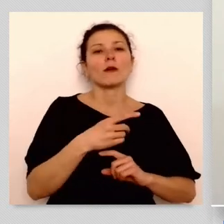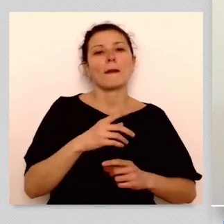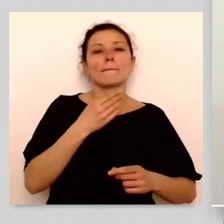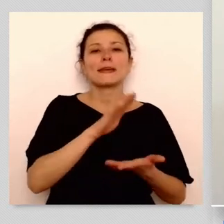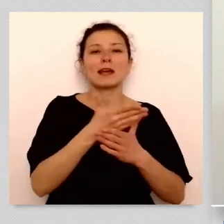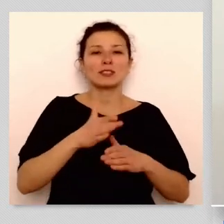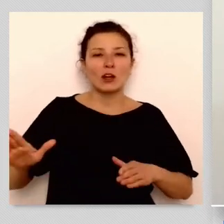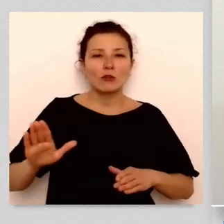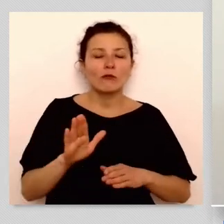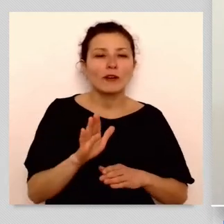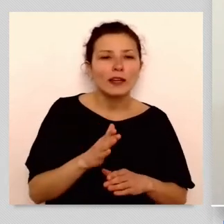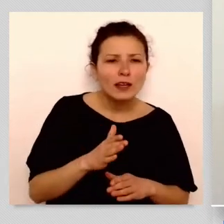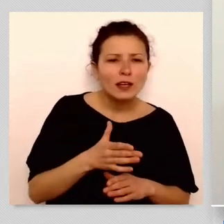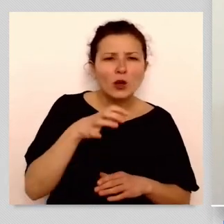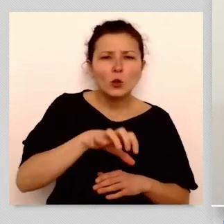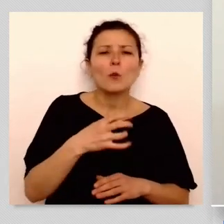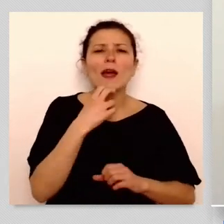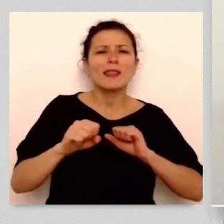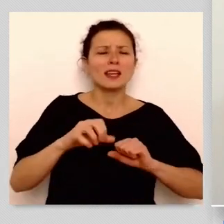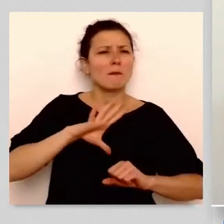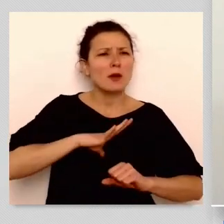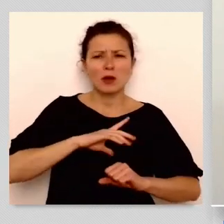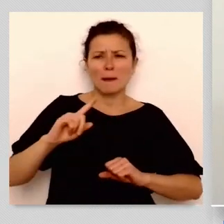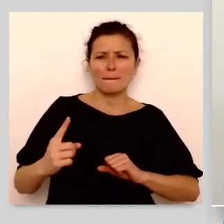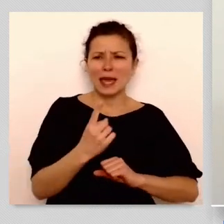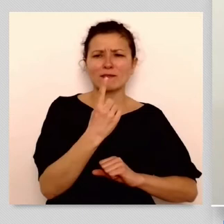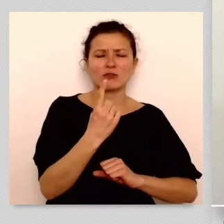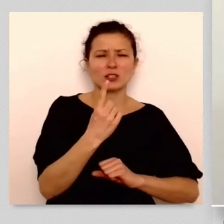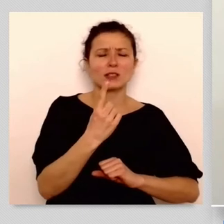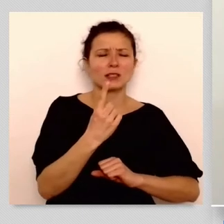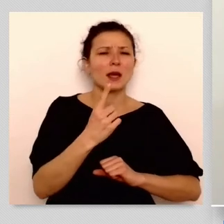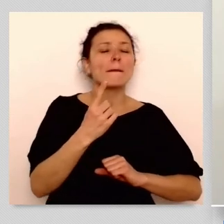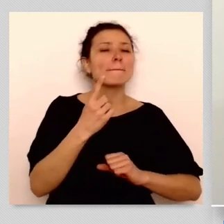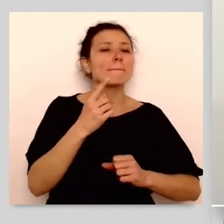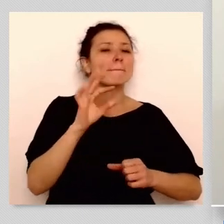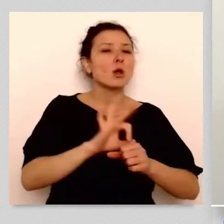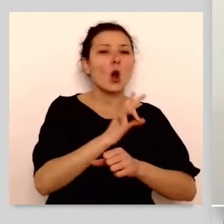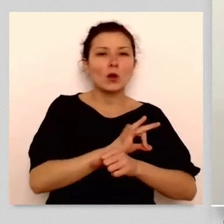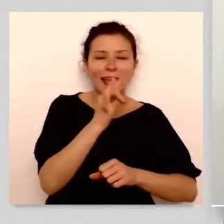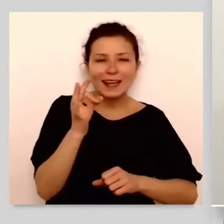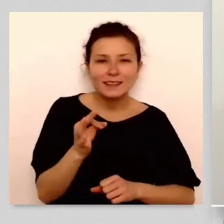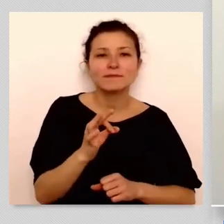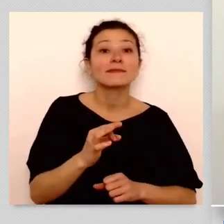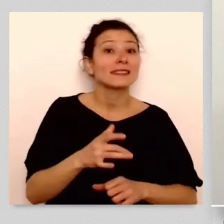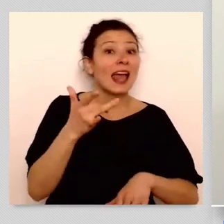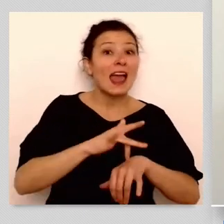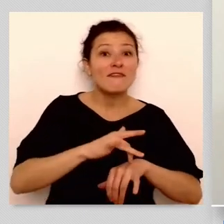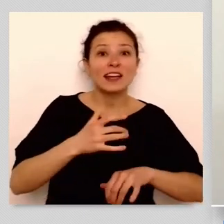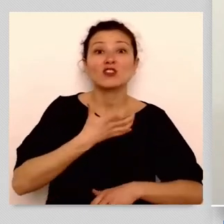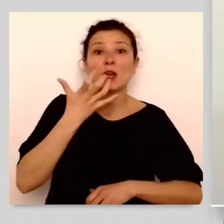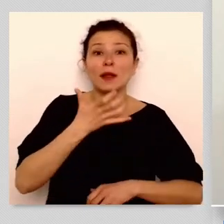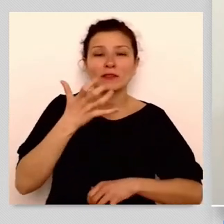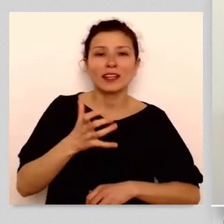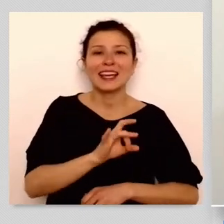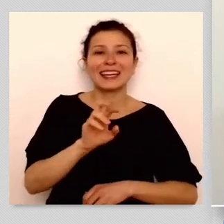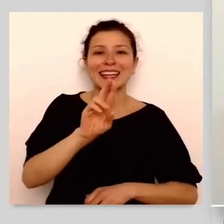świecie taki globalny projekt, efekt cieplarniany, Greenhouse Gas Effect, tak to się